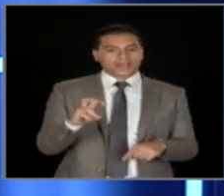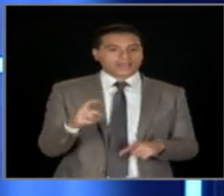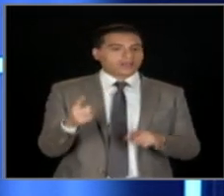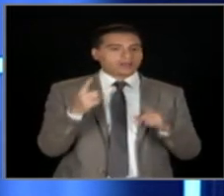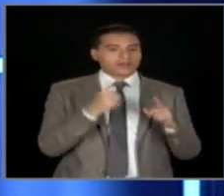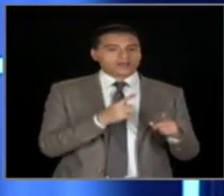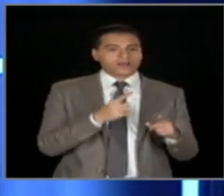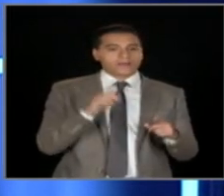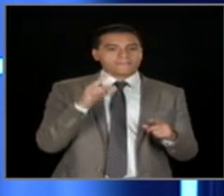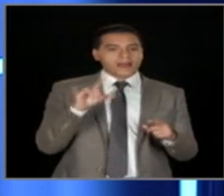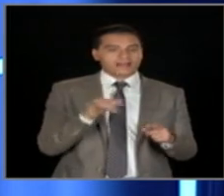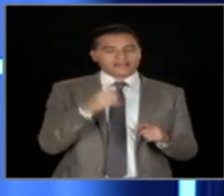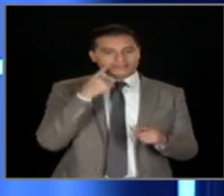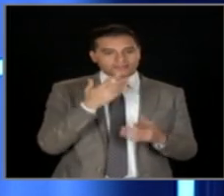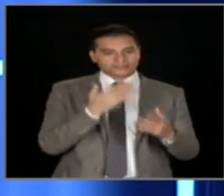يلا يا بدري،